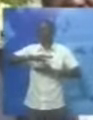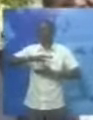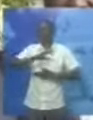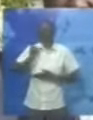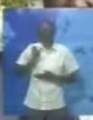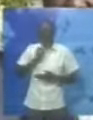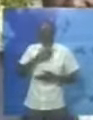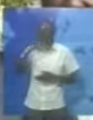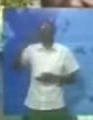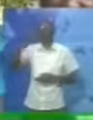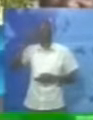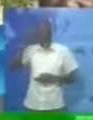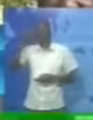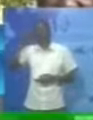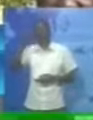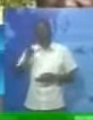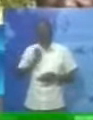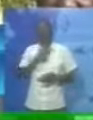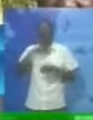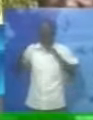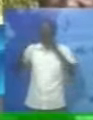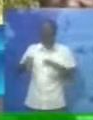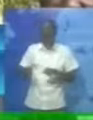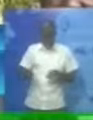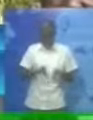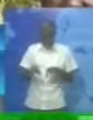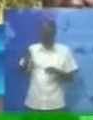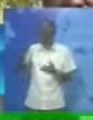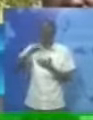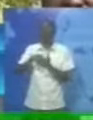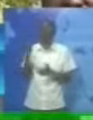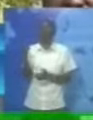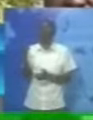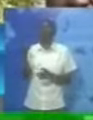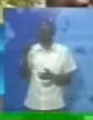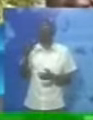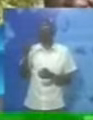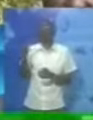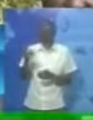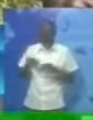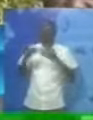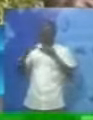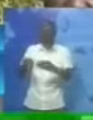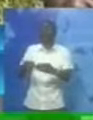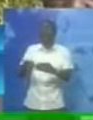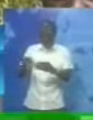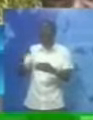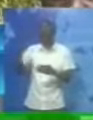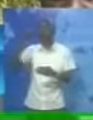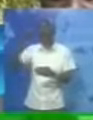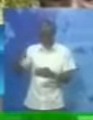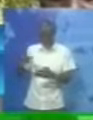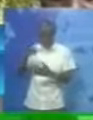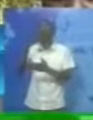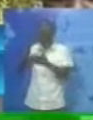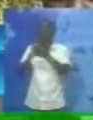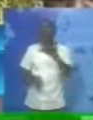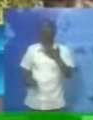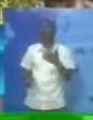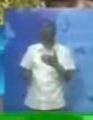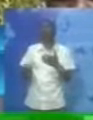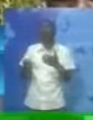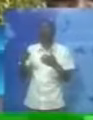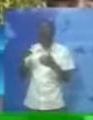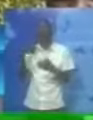pensons que nous avons pu faire par rapport à 2011 un pas assez significatif parce que nous avons un taux de réalisé